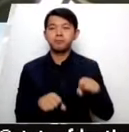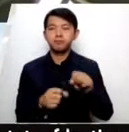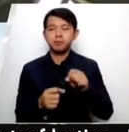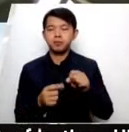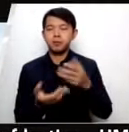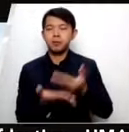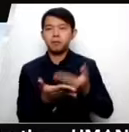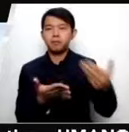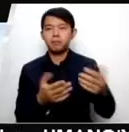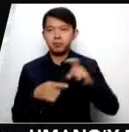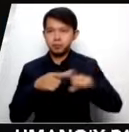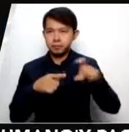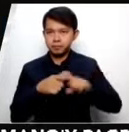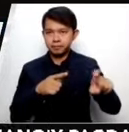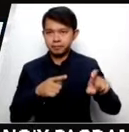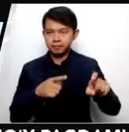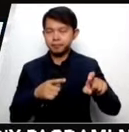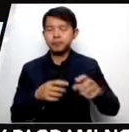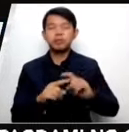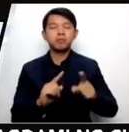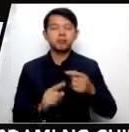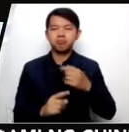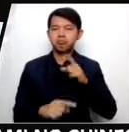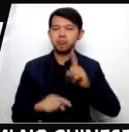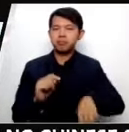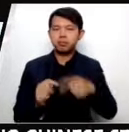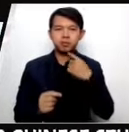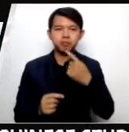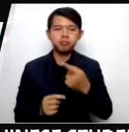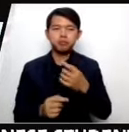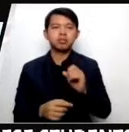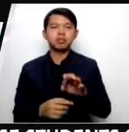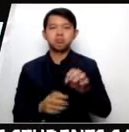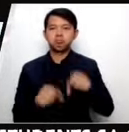electric bill ang sourcing